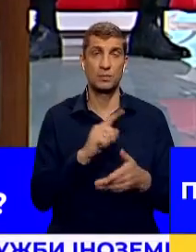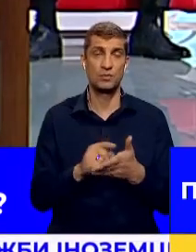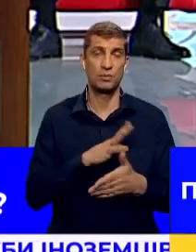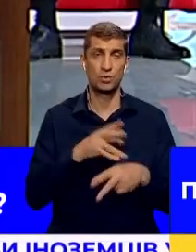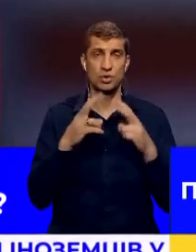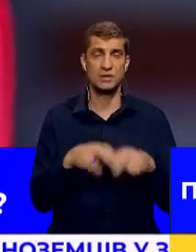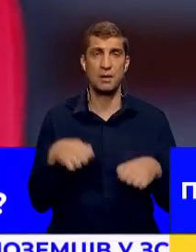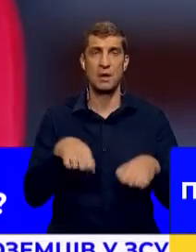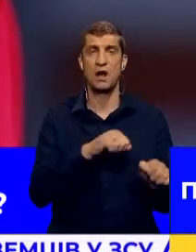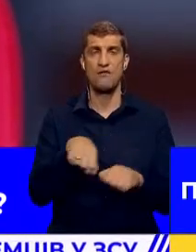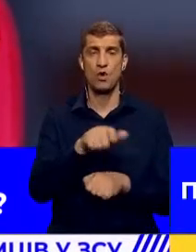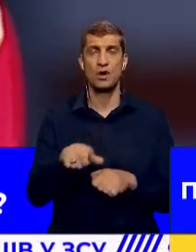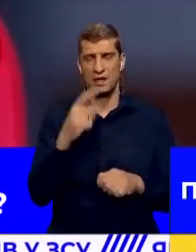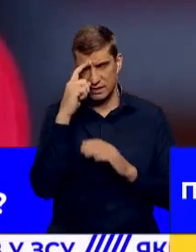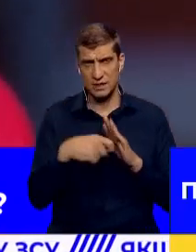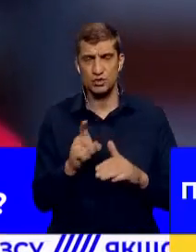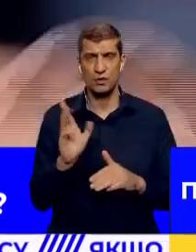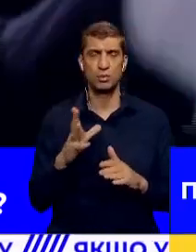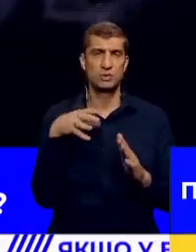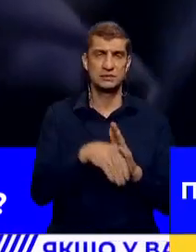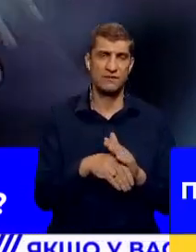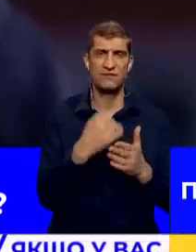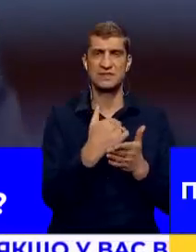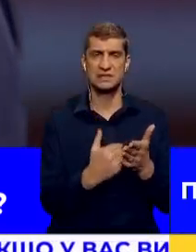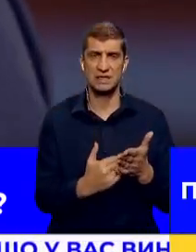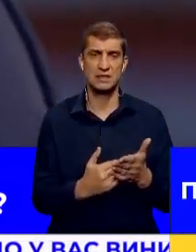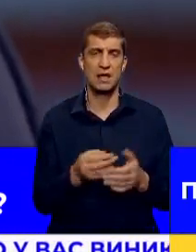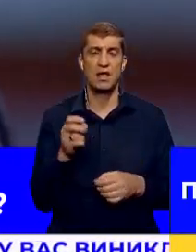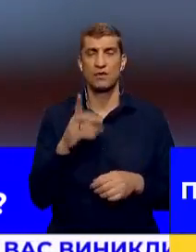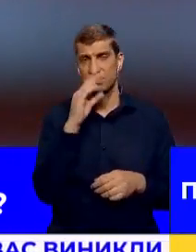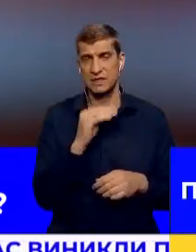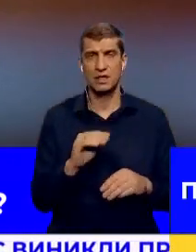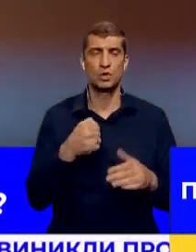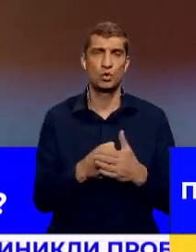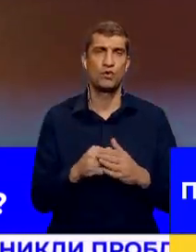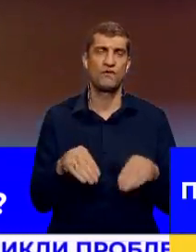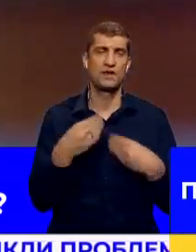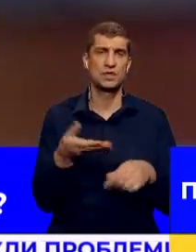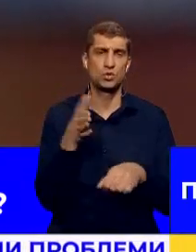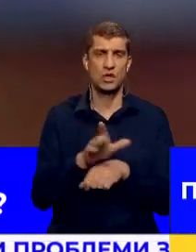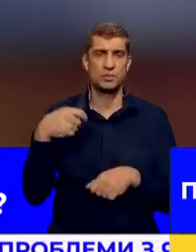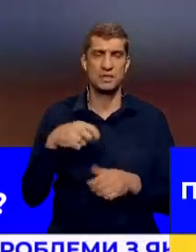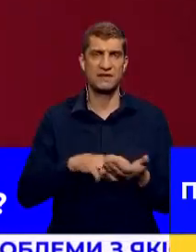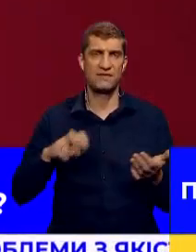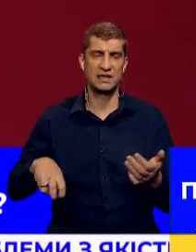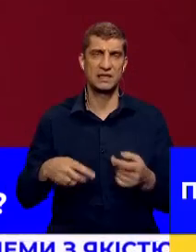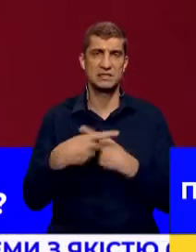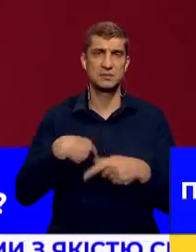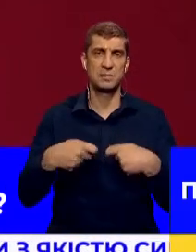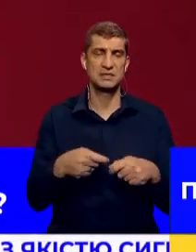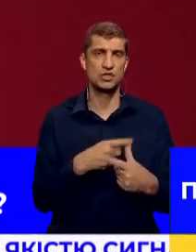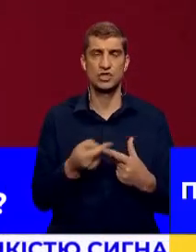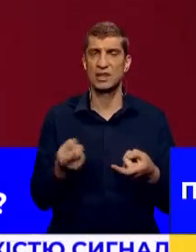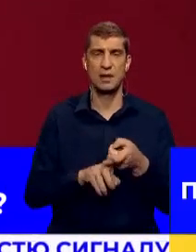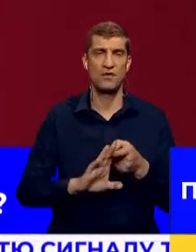вони дізналися про те, що вони будуть у санкціях? Як вони устигли до видачі указу президента вийти із бізнесу? Чи не